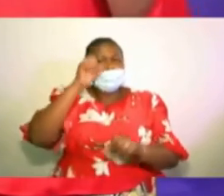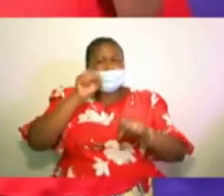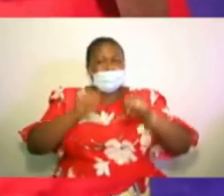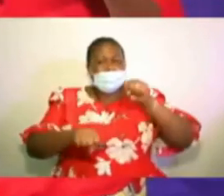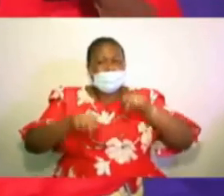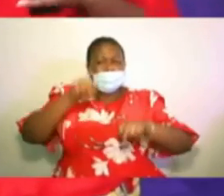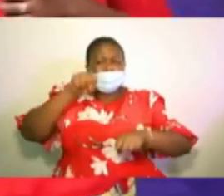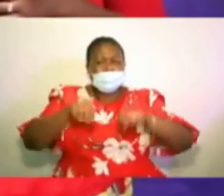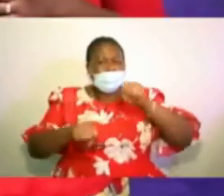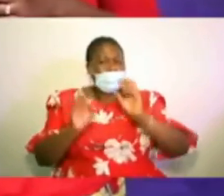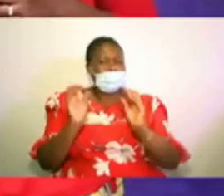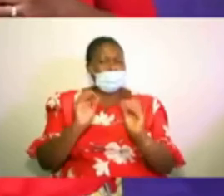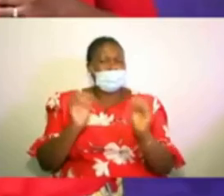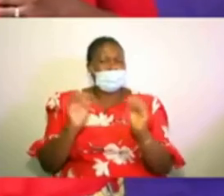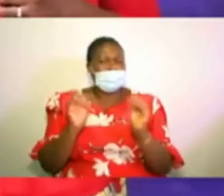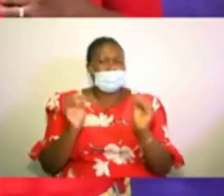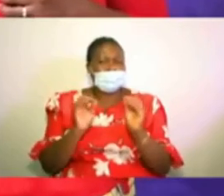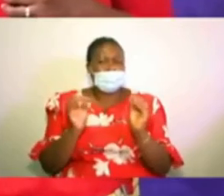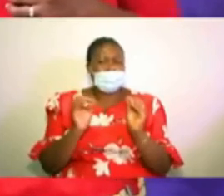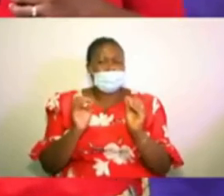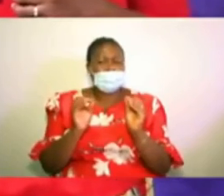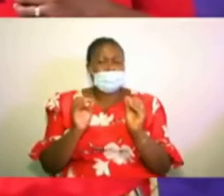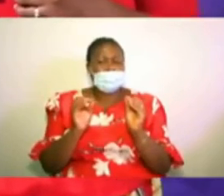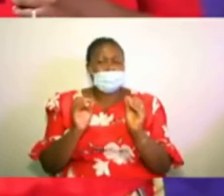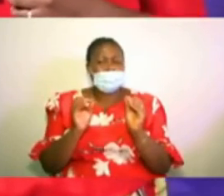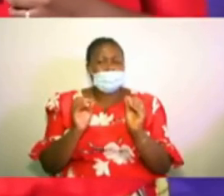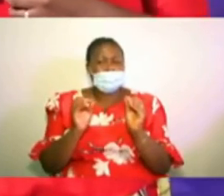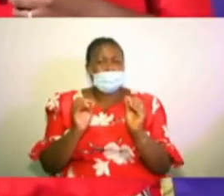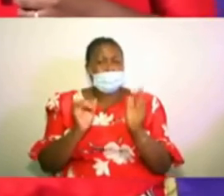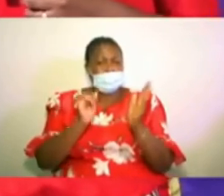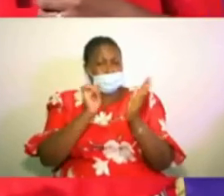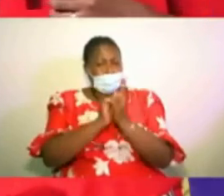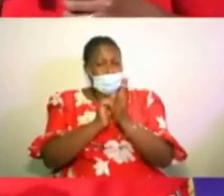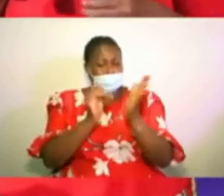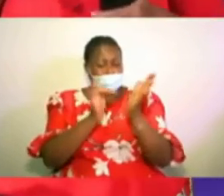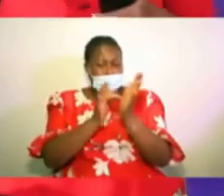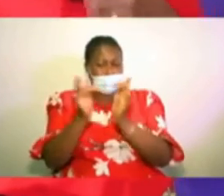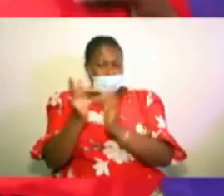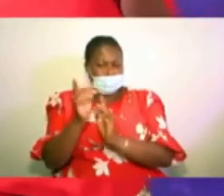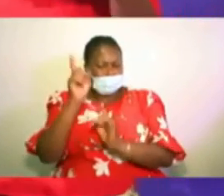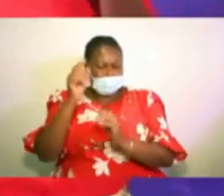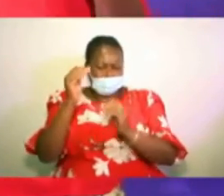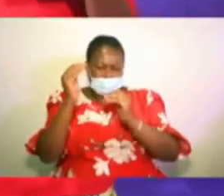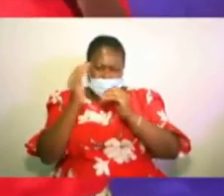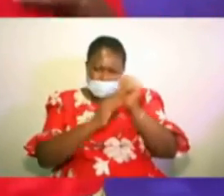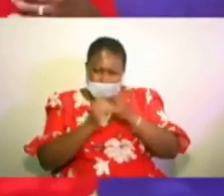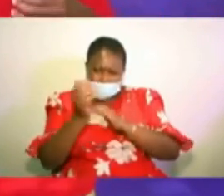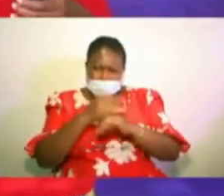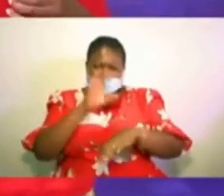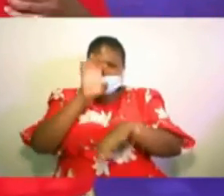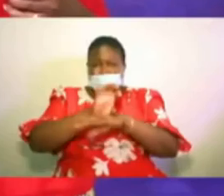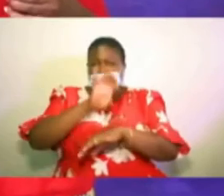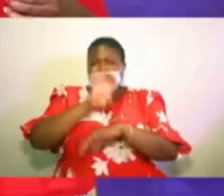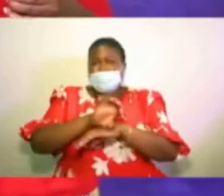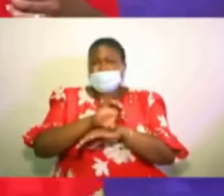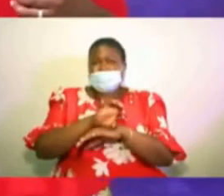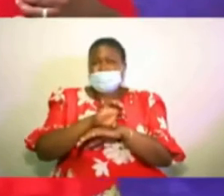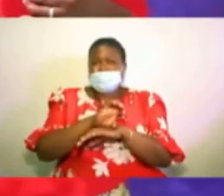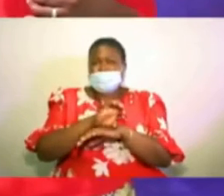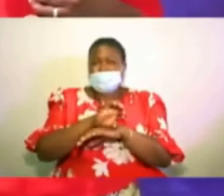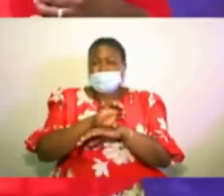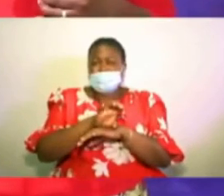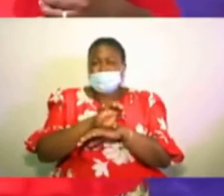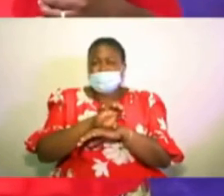pas de doute dans sa pensée. That the kind of church he would build. Que le type d'église qu'il allait bâtir.